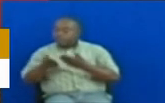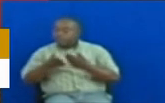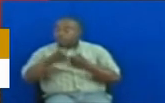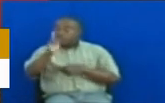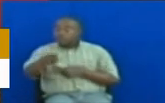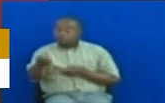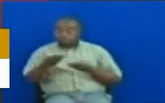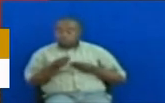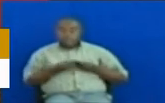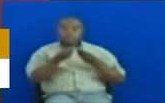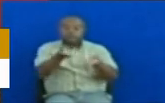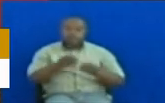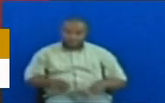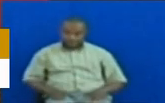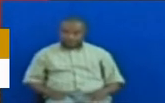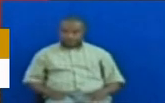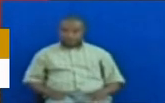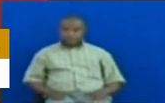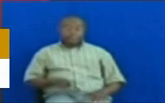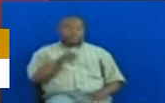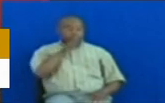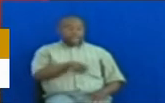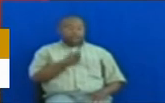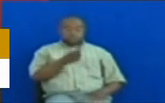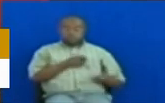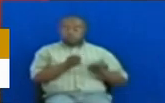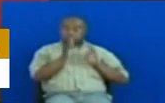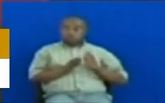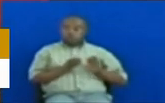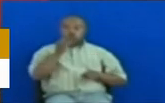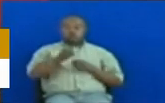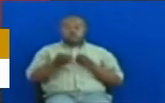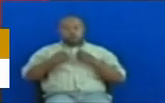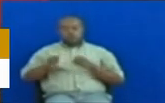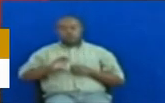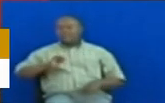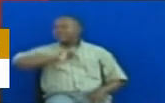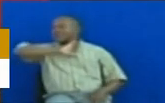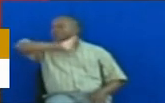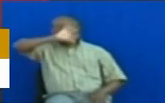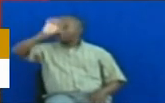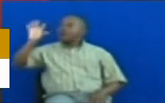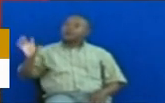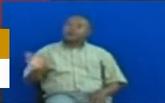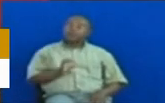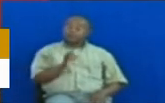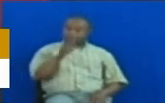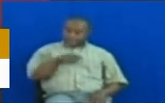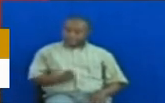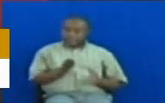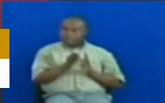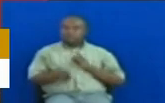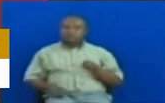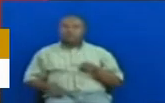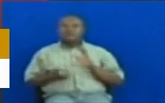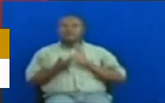anaposema kwamba hapa yeye ni DG, mwisho wa siku ni watendaji wake wote walioko kwenye nafasi hiyo. Kwa